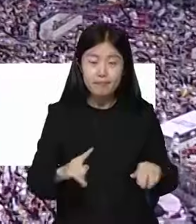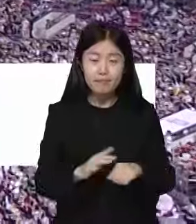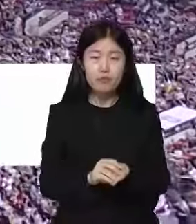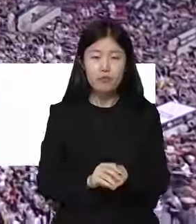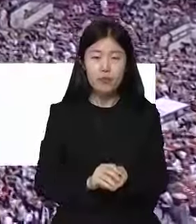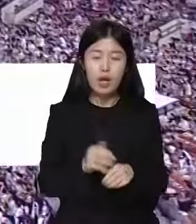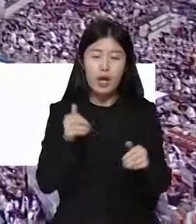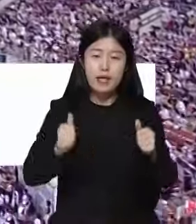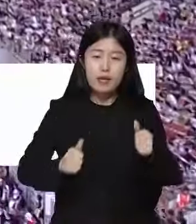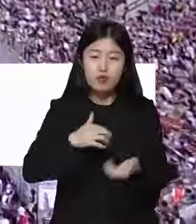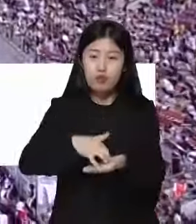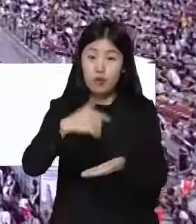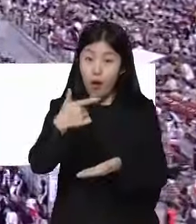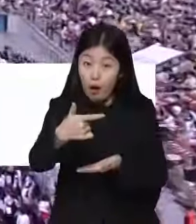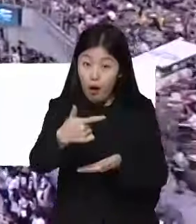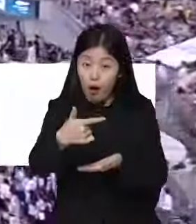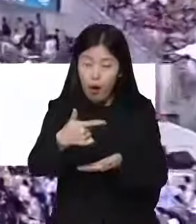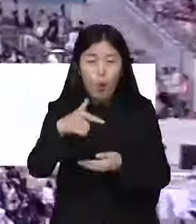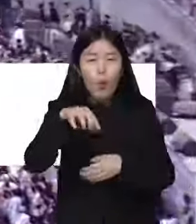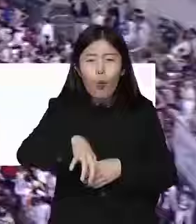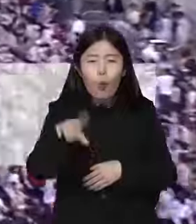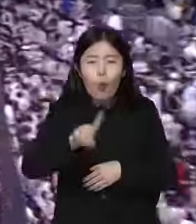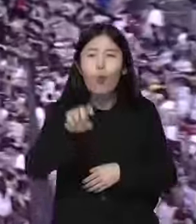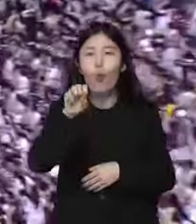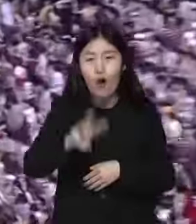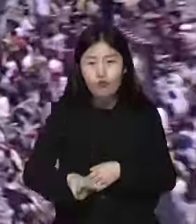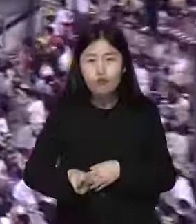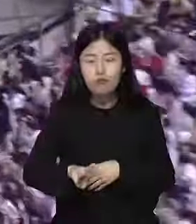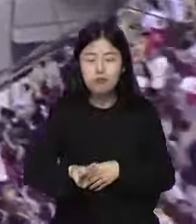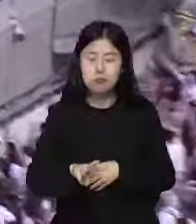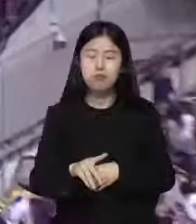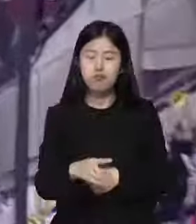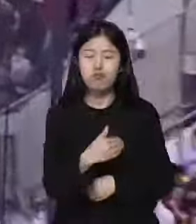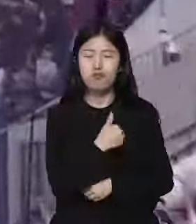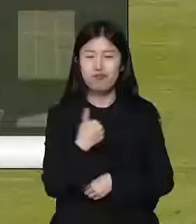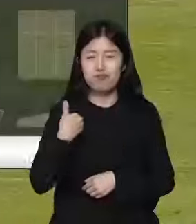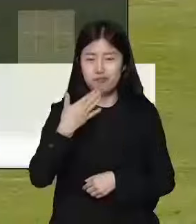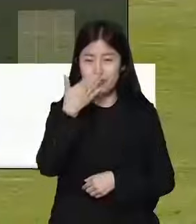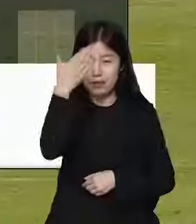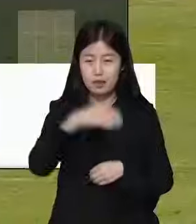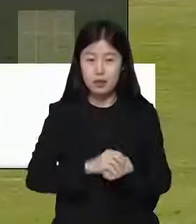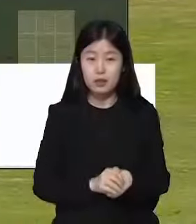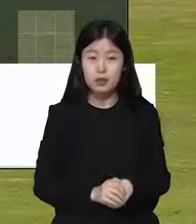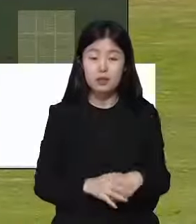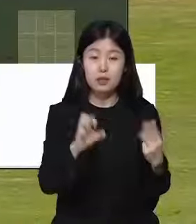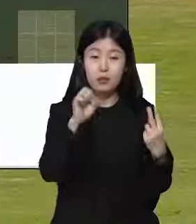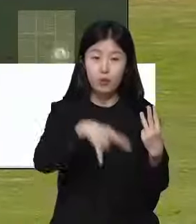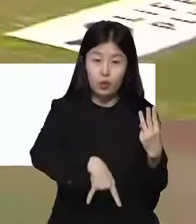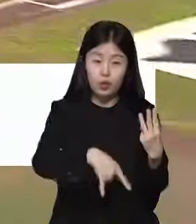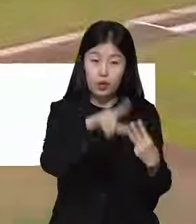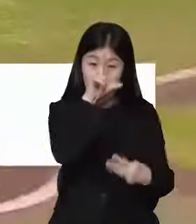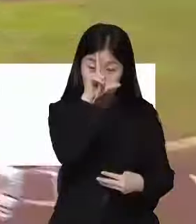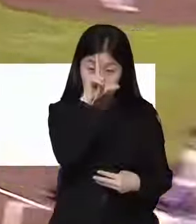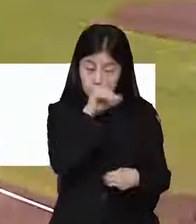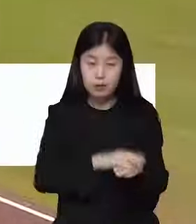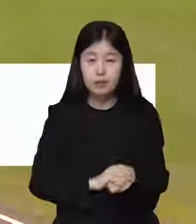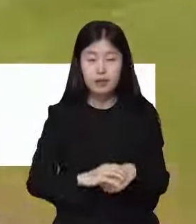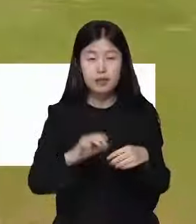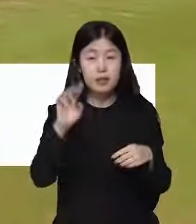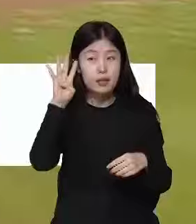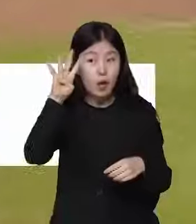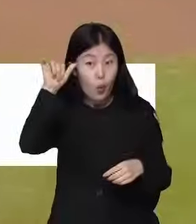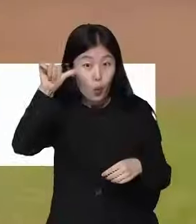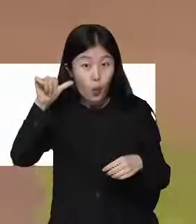치러져 매직 넘버를 줄이기에 유리합니다. 3일은 리그 3위 LG 트윈스와 4일부터 이틀간은 6위